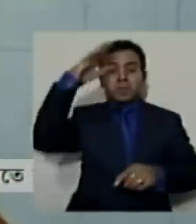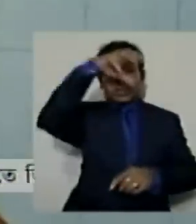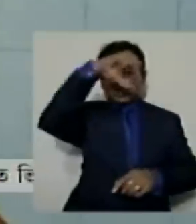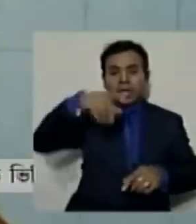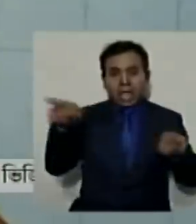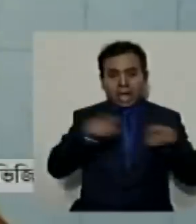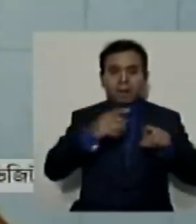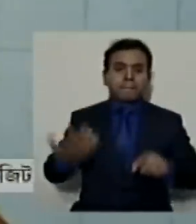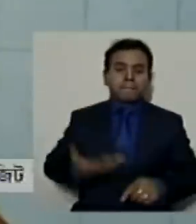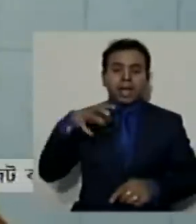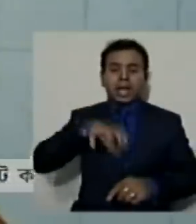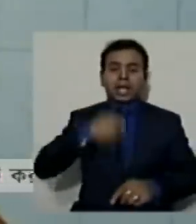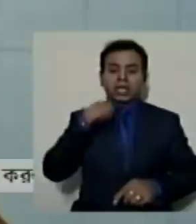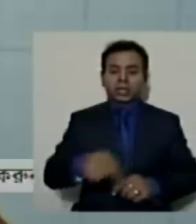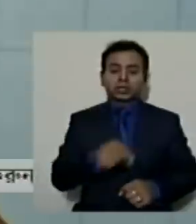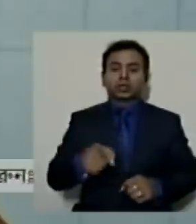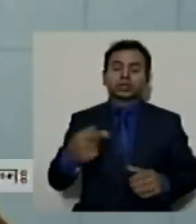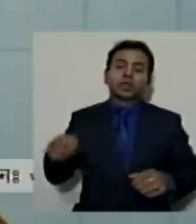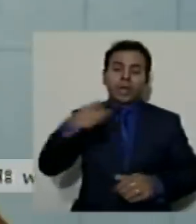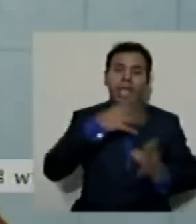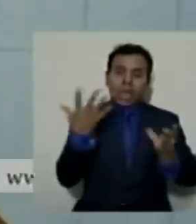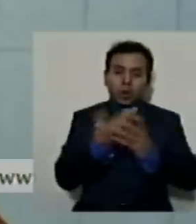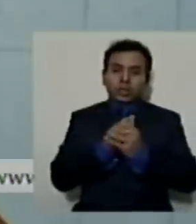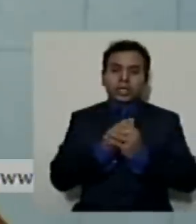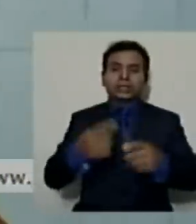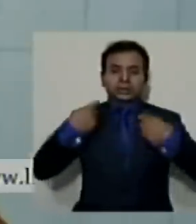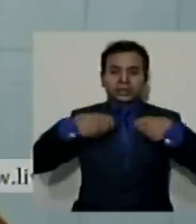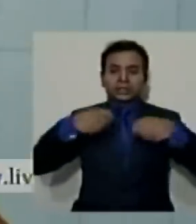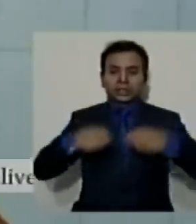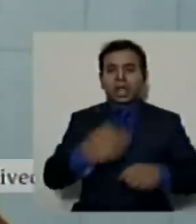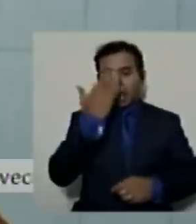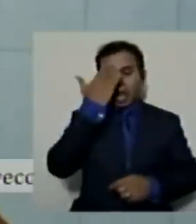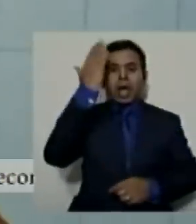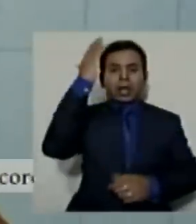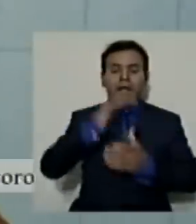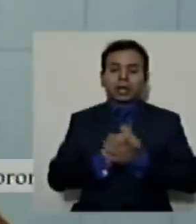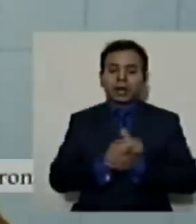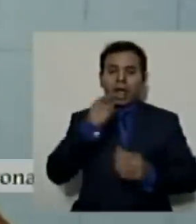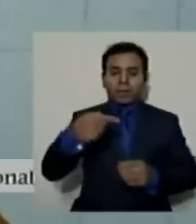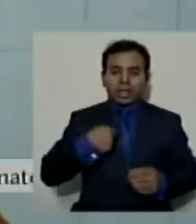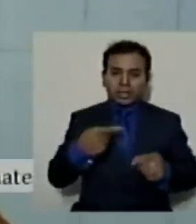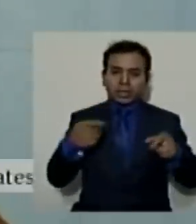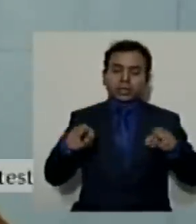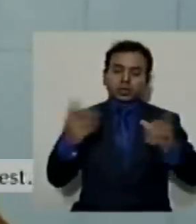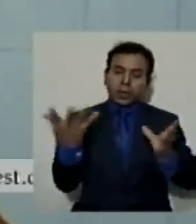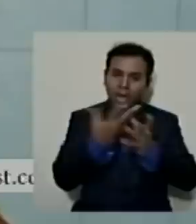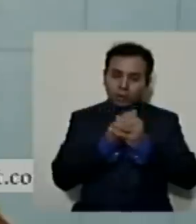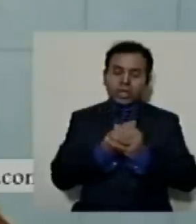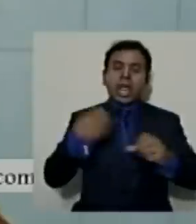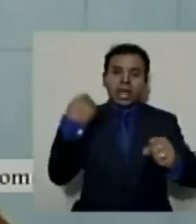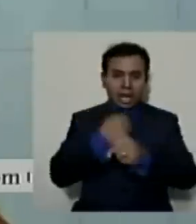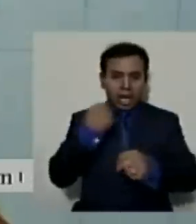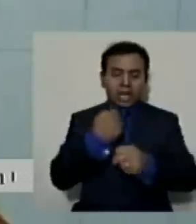এবং ইনশাল্লাহ আমরা আমাদের এই একযোগে সবাই মিলে কাজ করা অব্যাহত থাকবে। প্রিয়